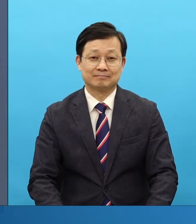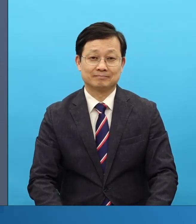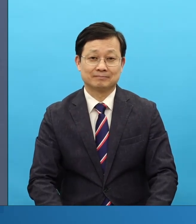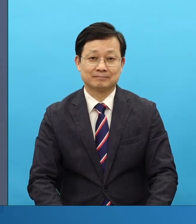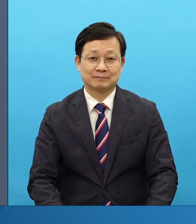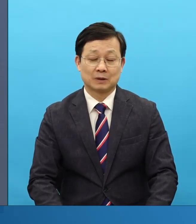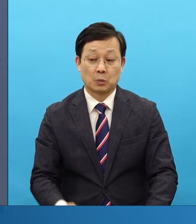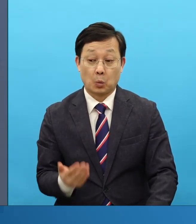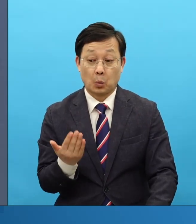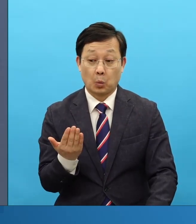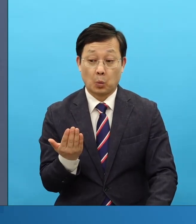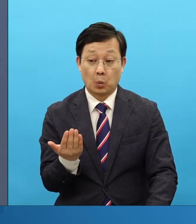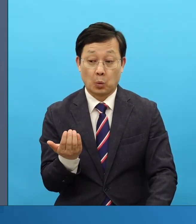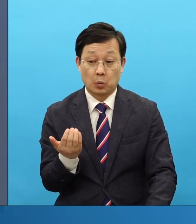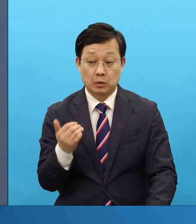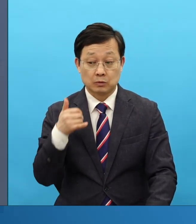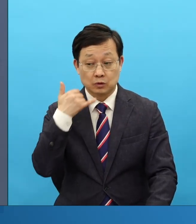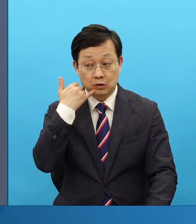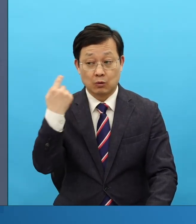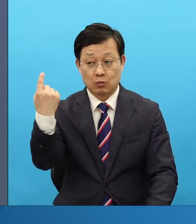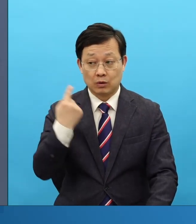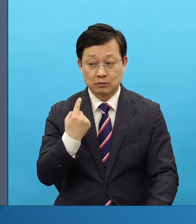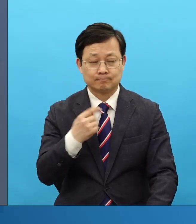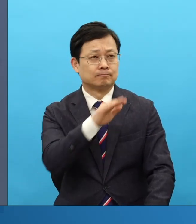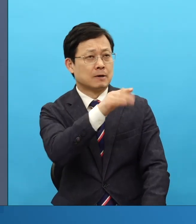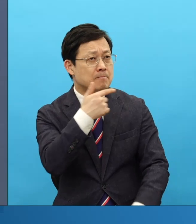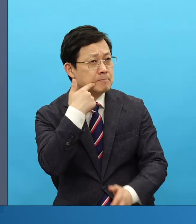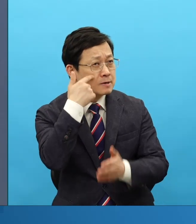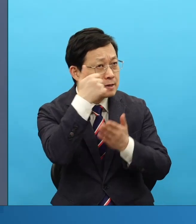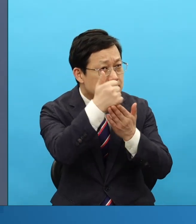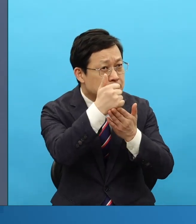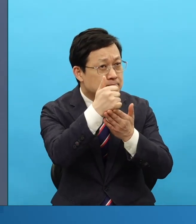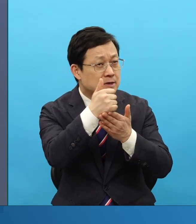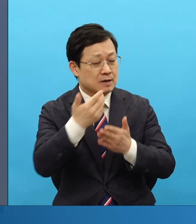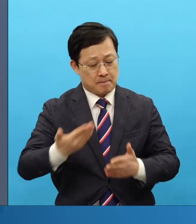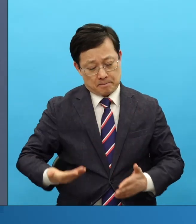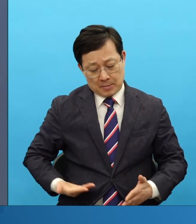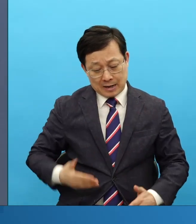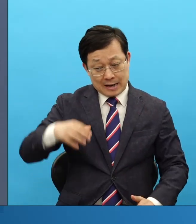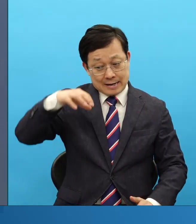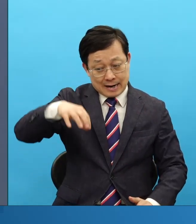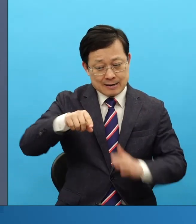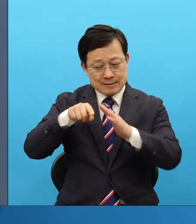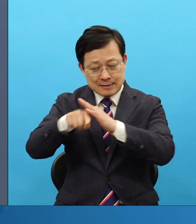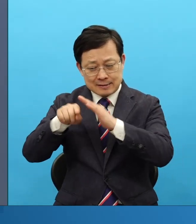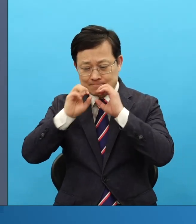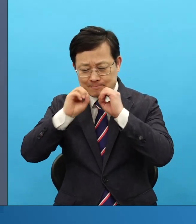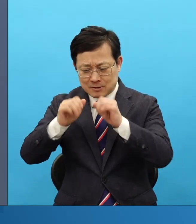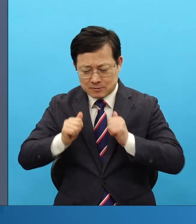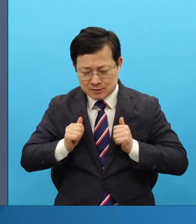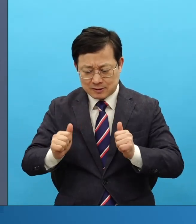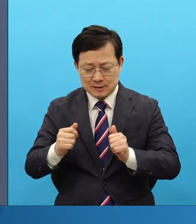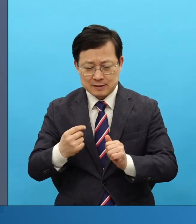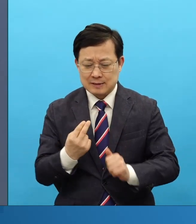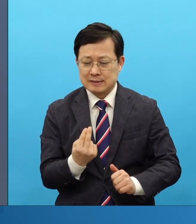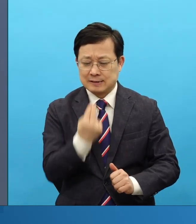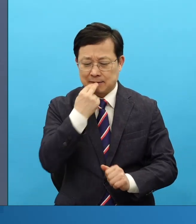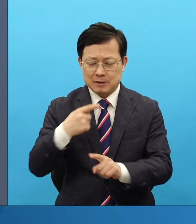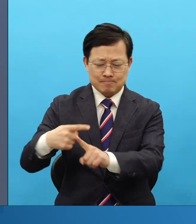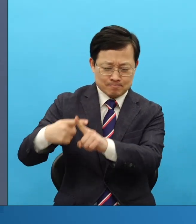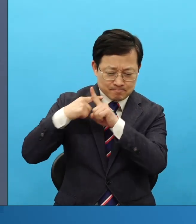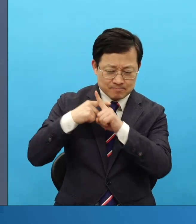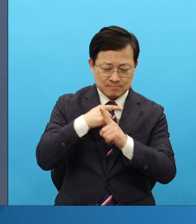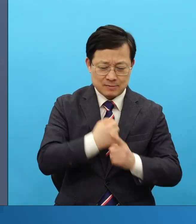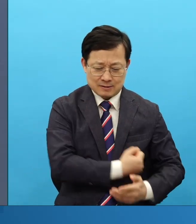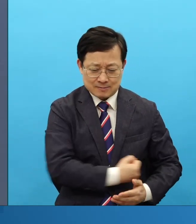연락이 왔어요. And so he called me. 우리는 여기서 복음 운동을 잘 하고 있습니다. 오늘 생을 걸고 복음 전하겠습니다. And he